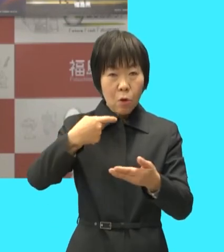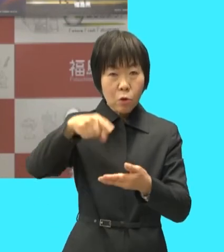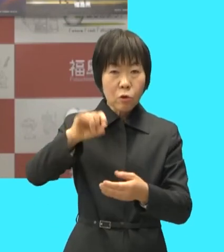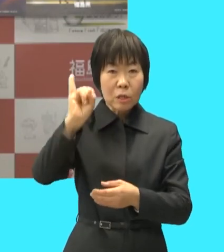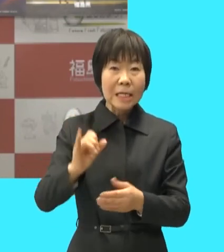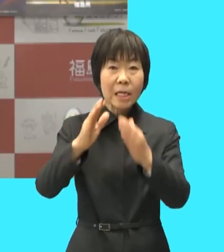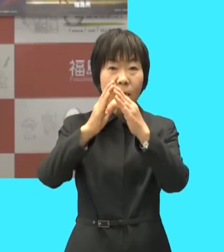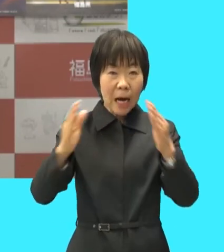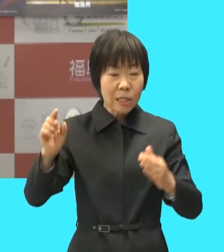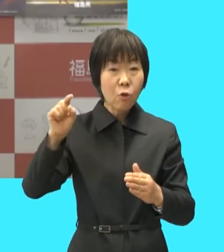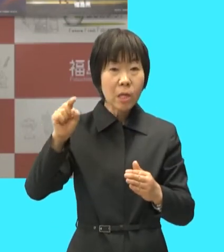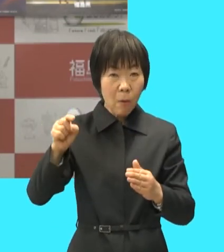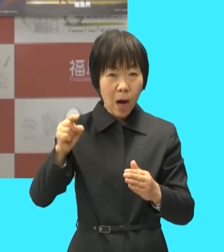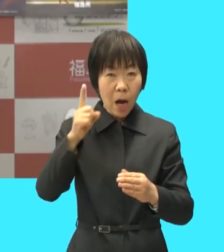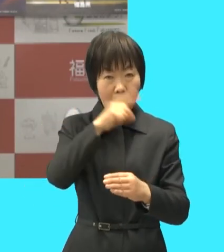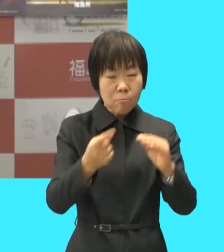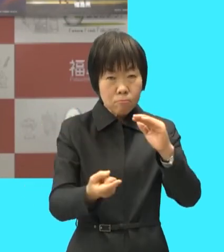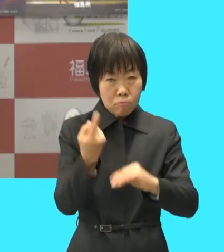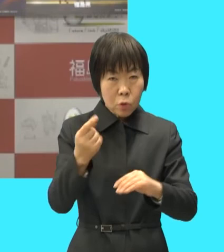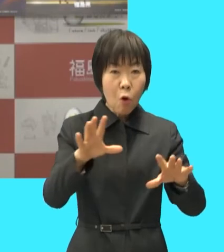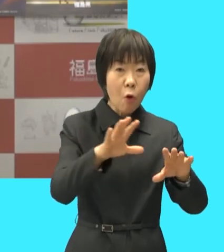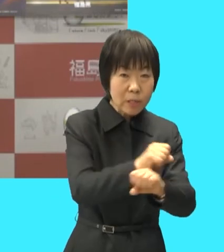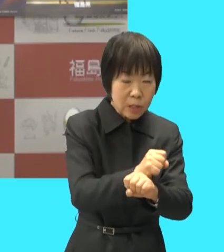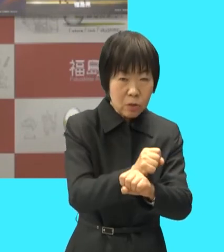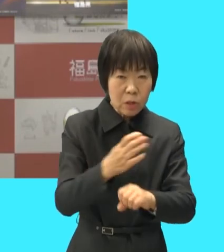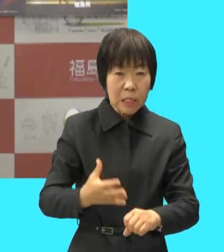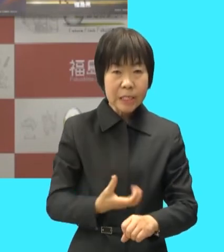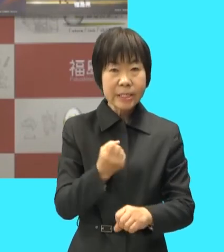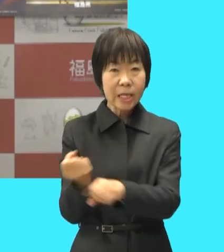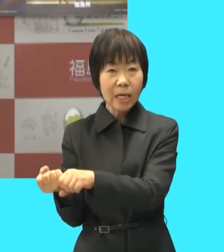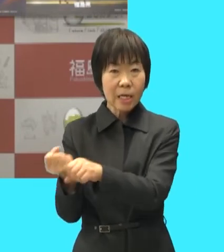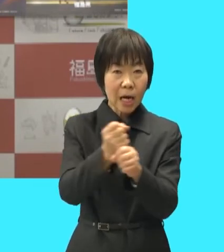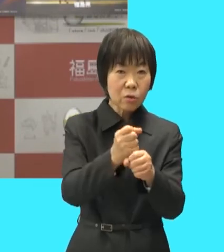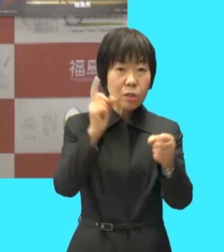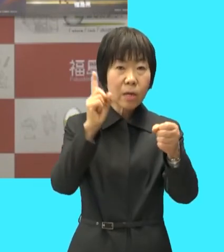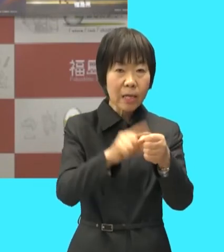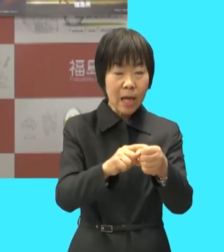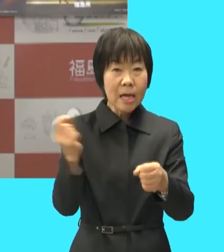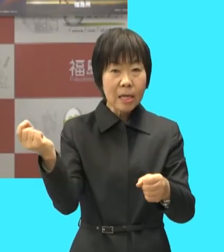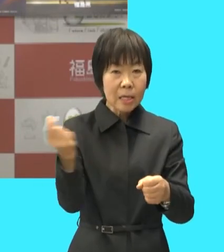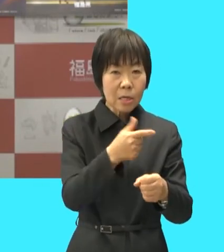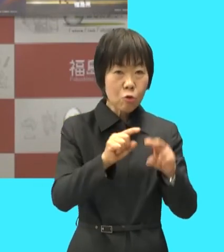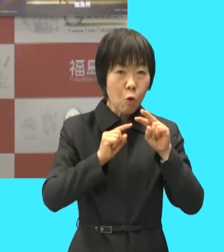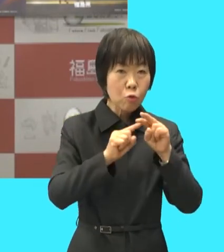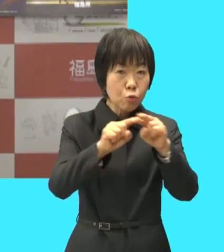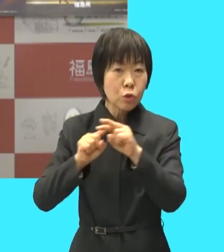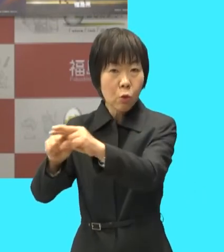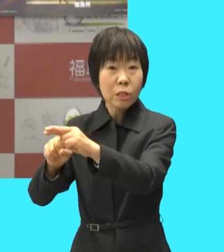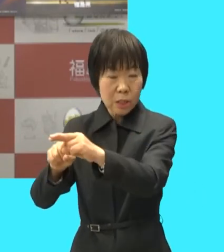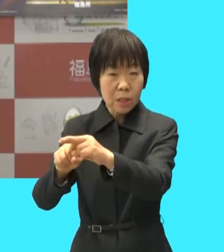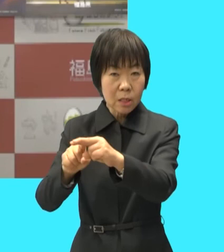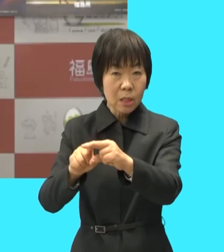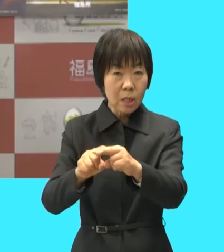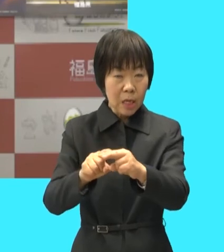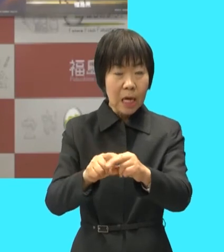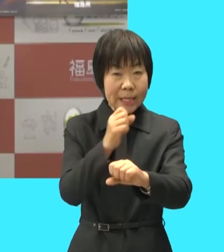ては不祥事の根絶そして信頼回復に向けて緊急の通知を発出をし、深